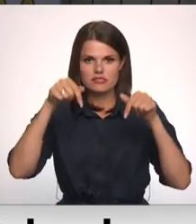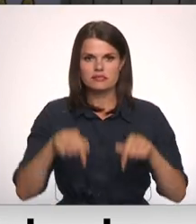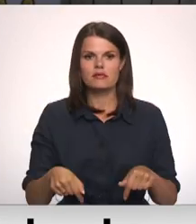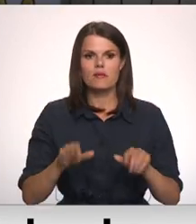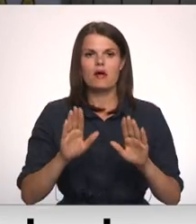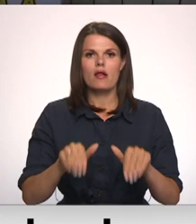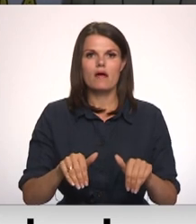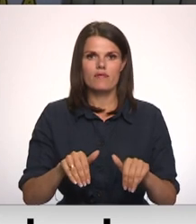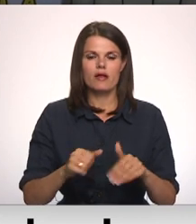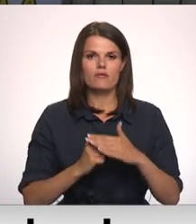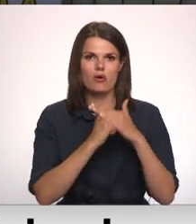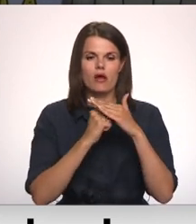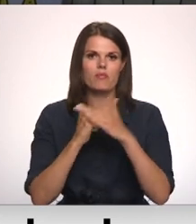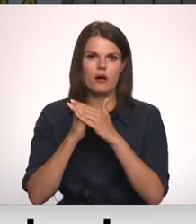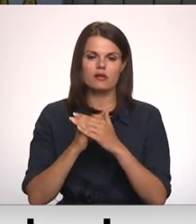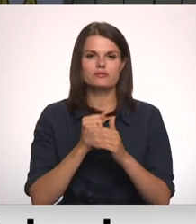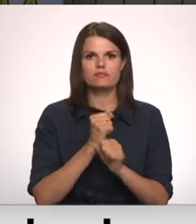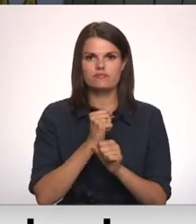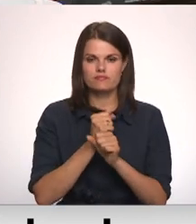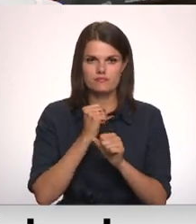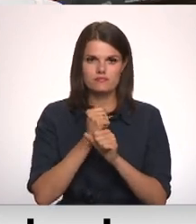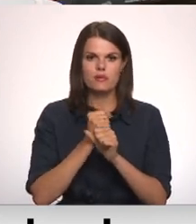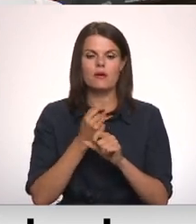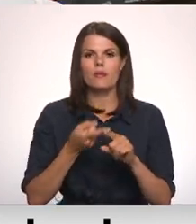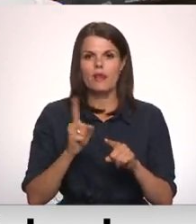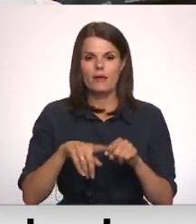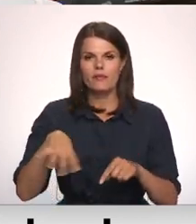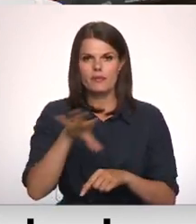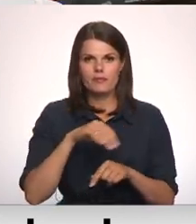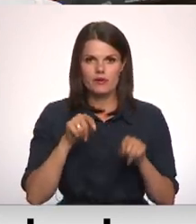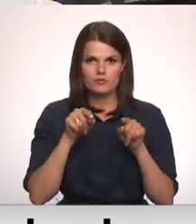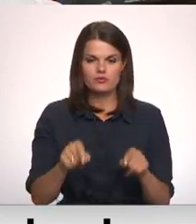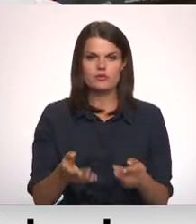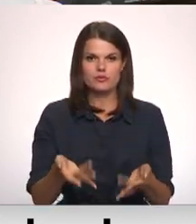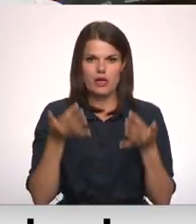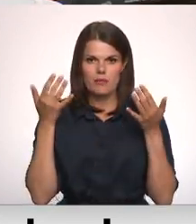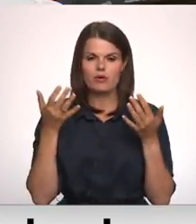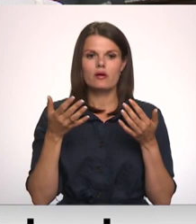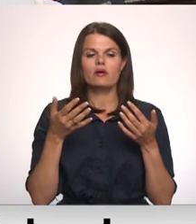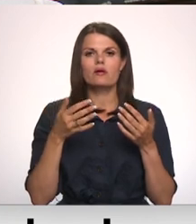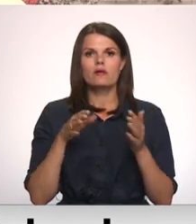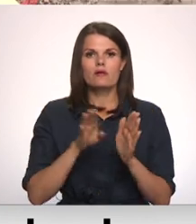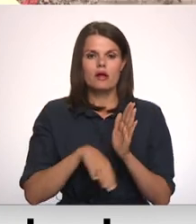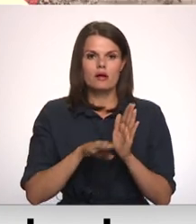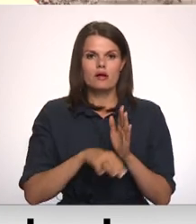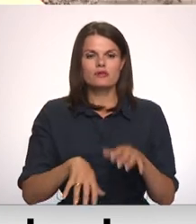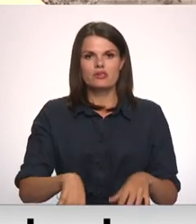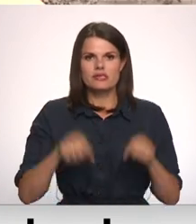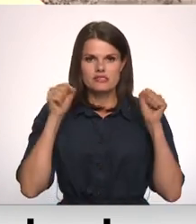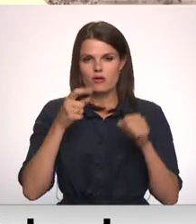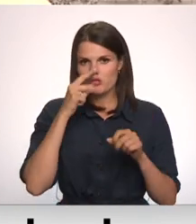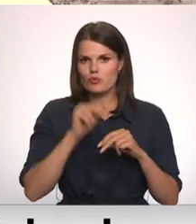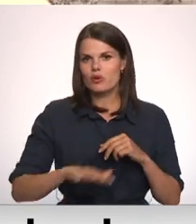teikt tos atbalsta sienu darbus. Tad mēs tos demontēsim, jo vienkārši valodu izrausim no zemes